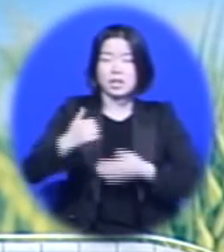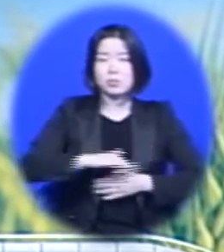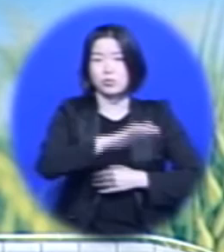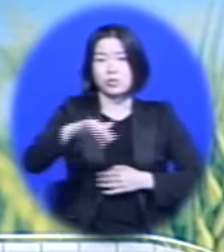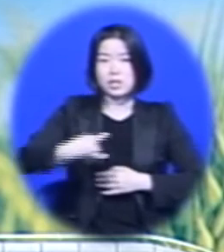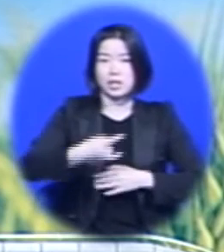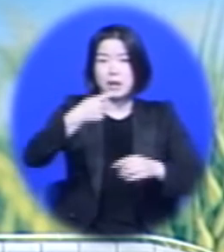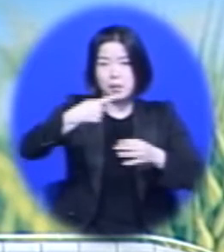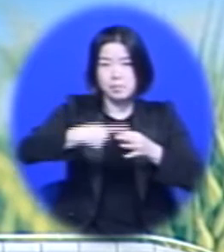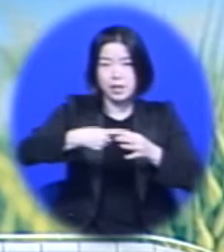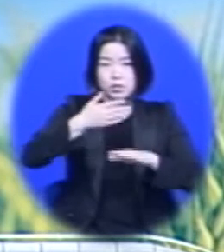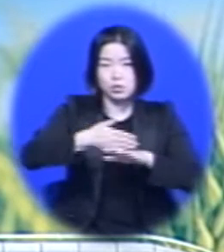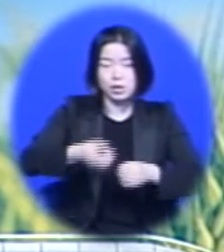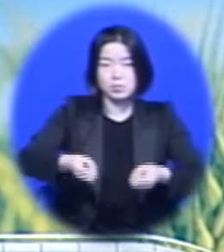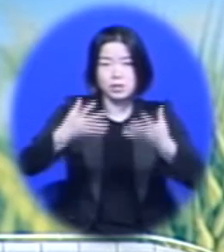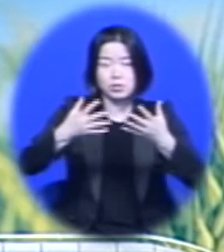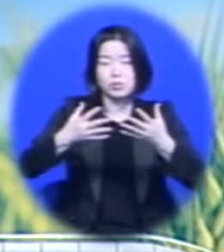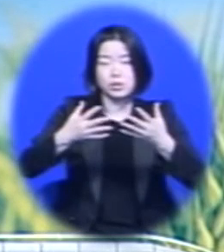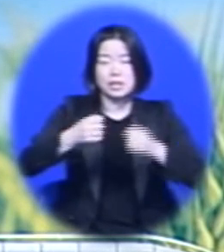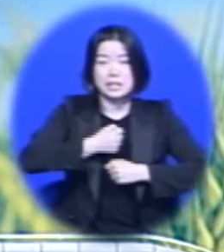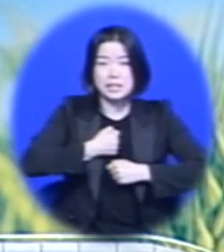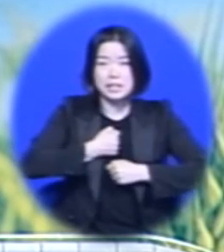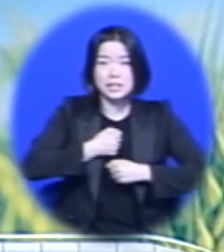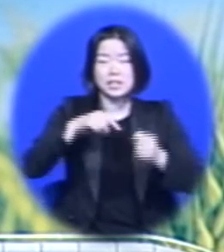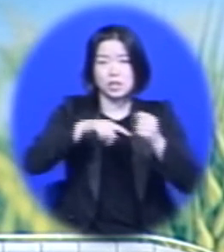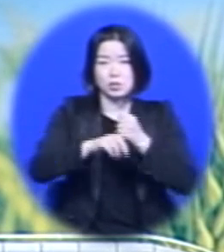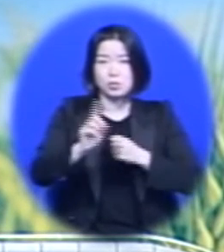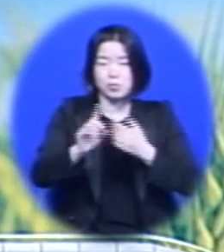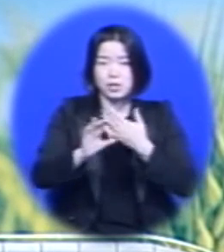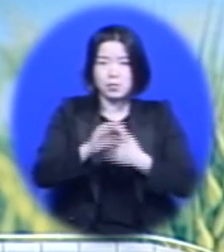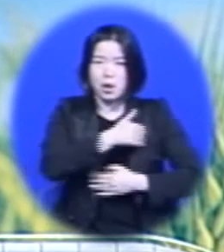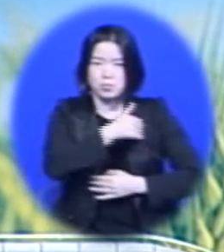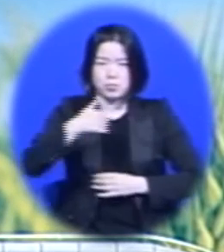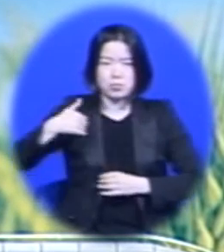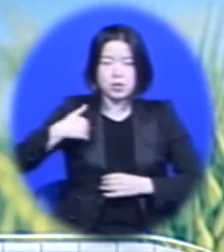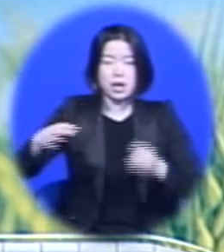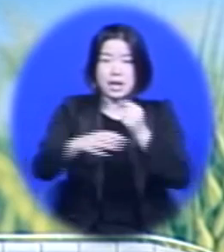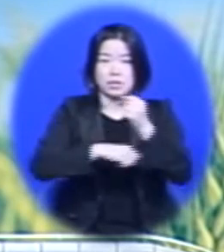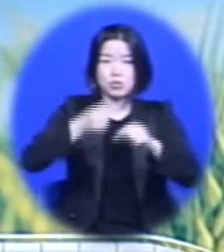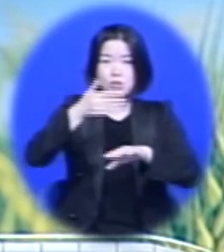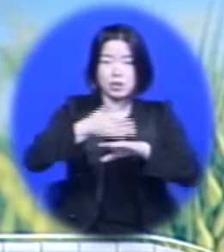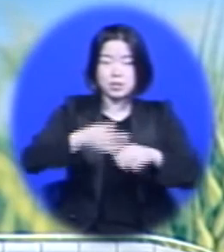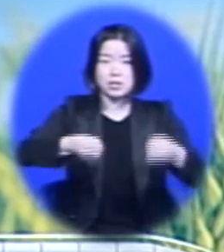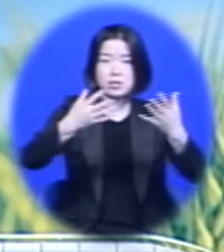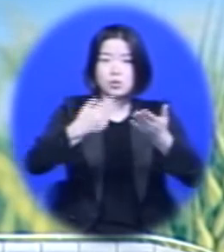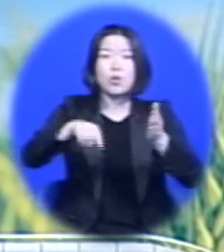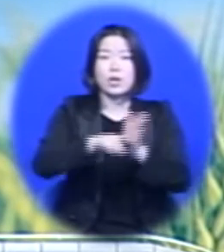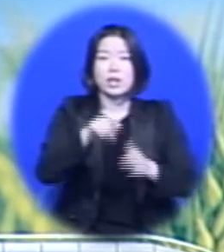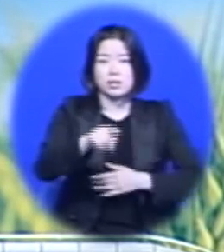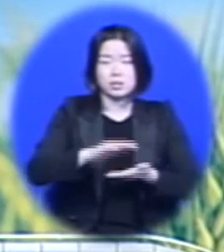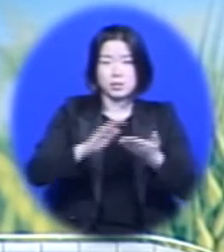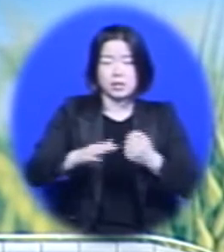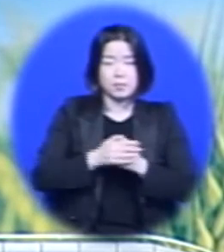지키라고 하는 것은 우리에게 풍성한 추수감사절을 주시고자 하시는 뜻이 있기 때문입니다. 그래서 잠언